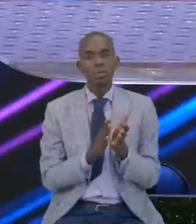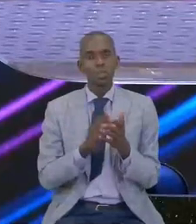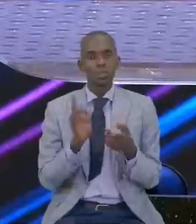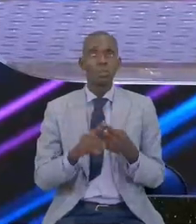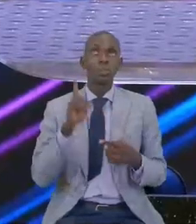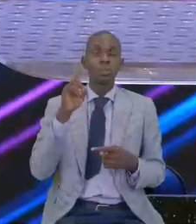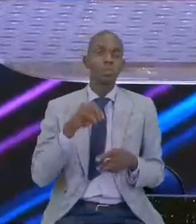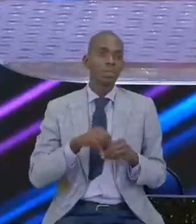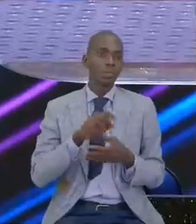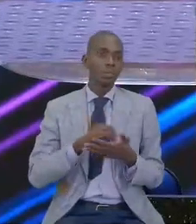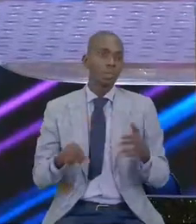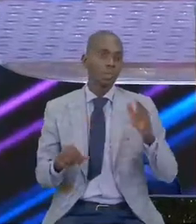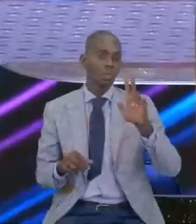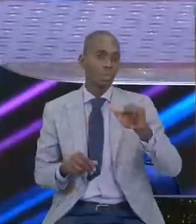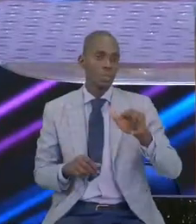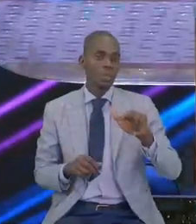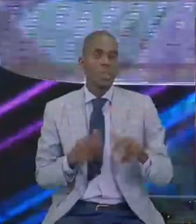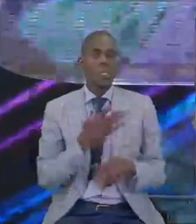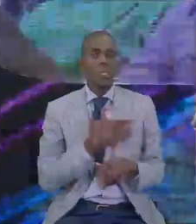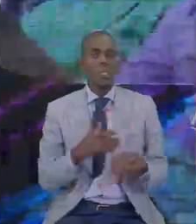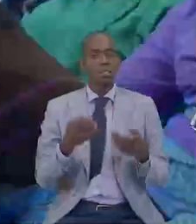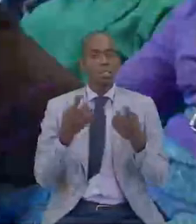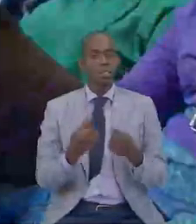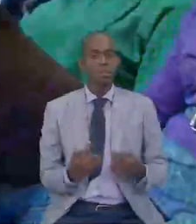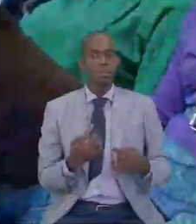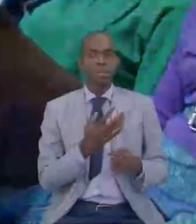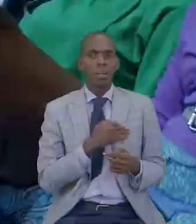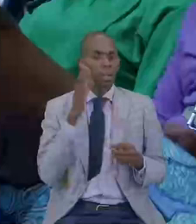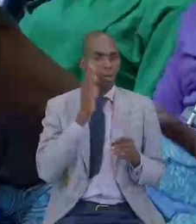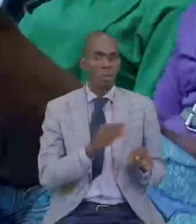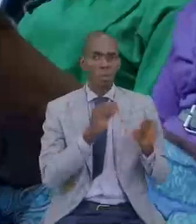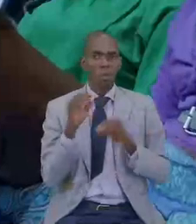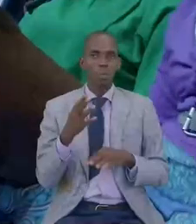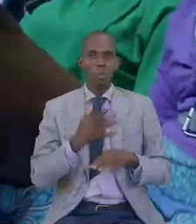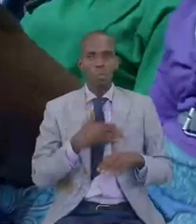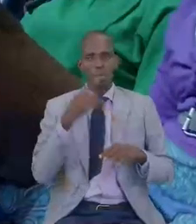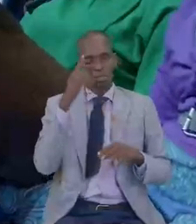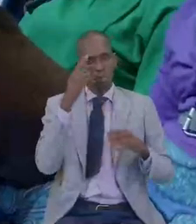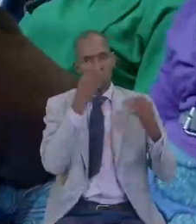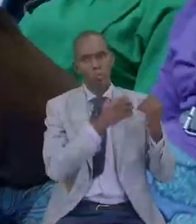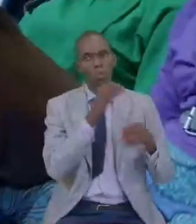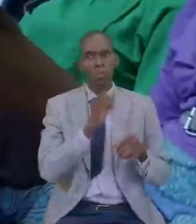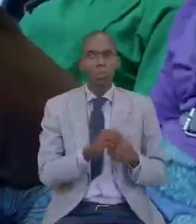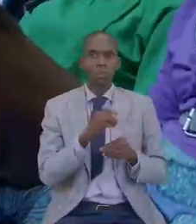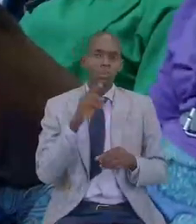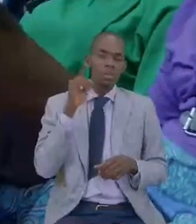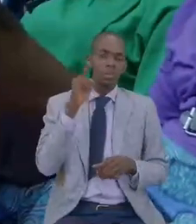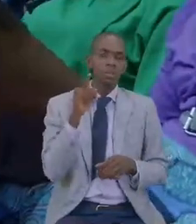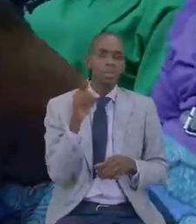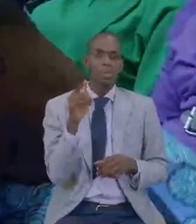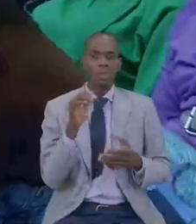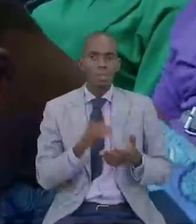13 dit, et encore, je me confierai en toi. Et encore, me voici,